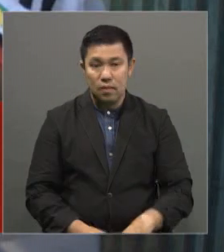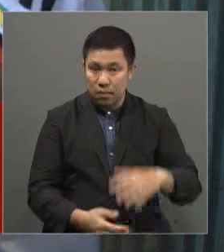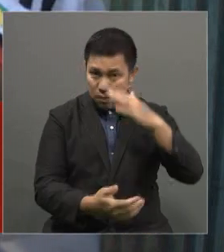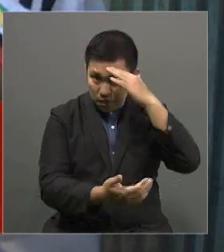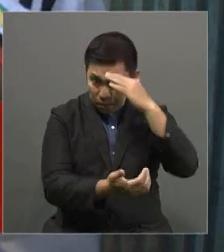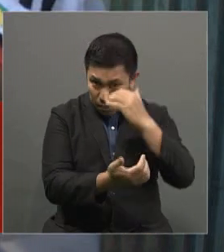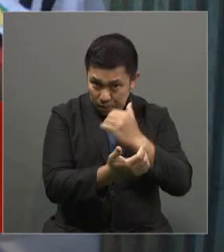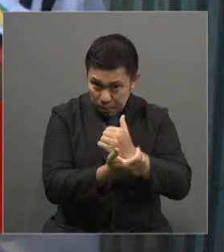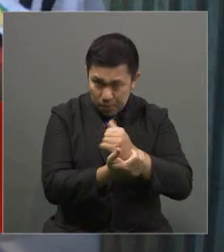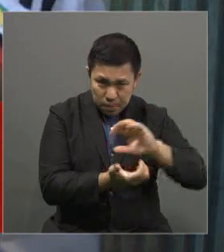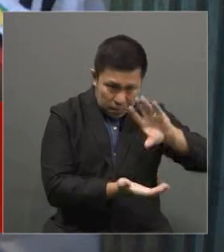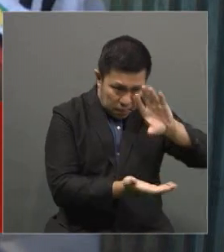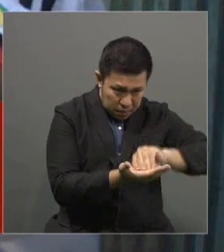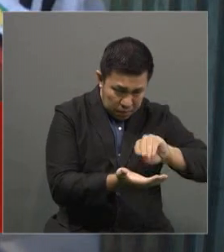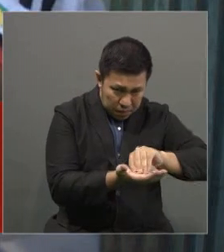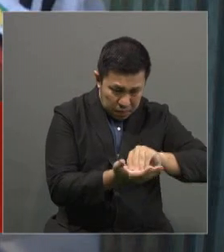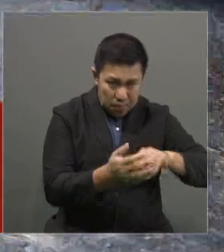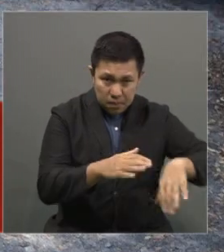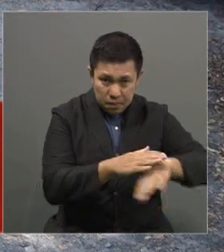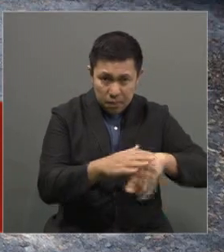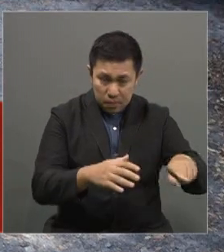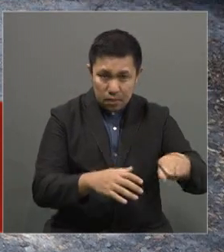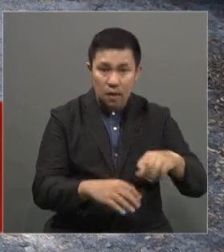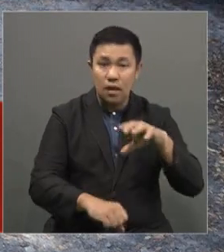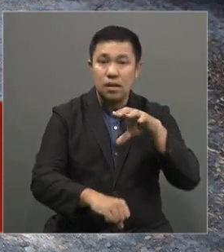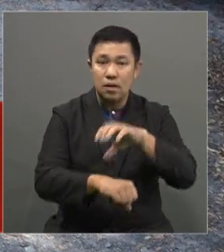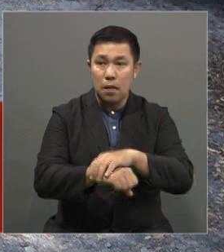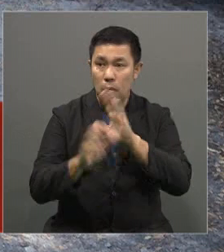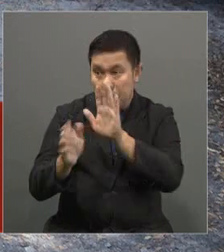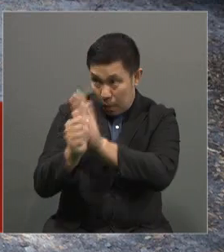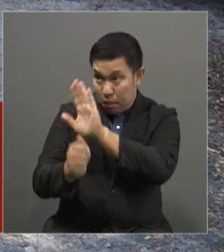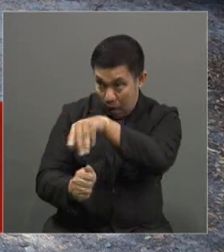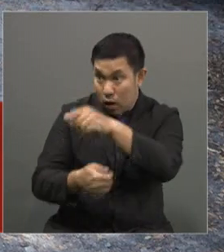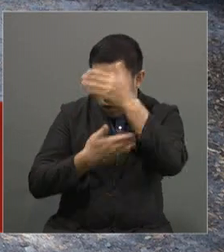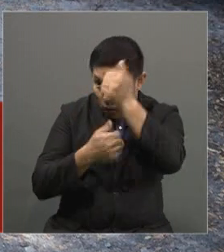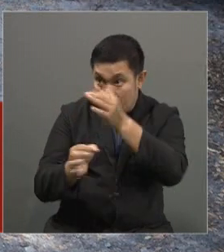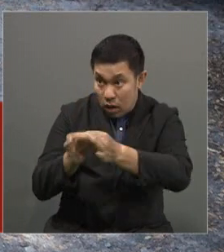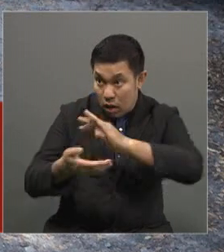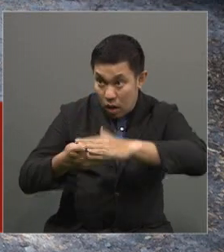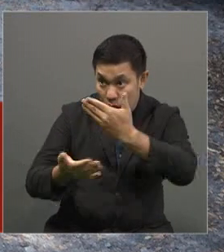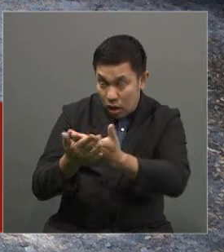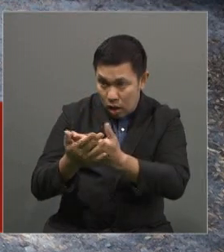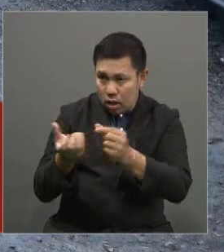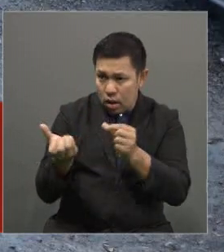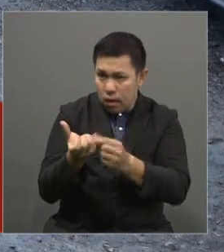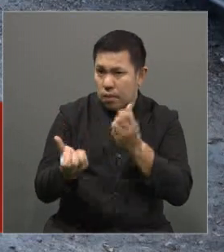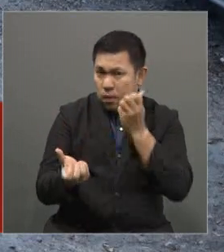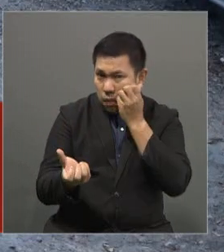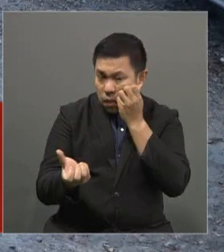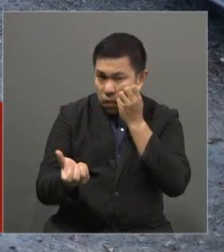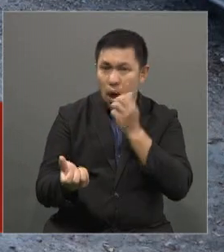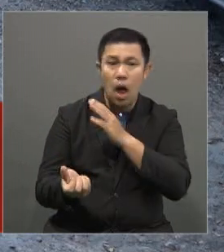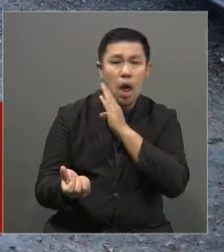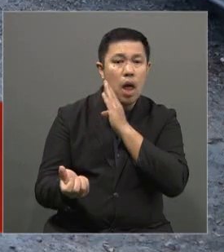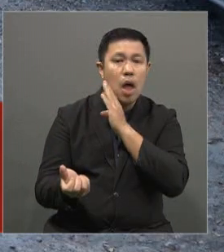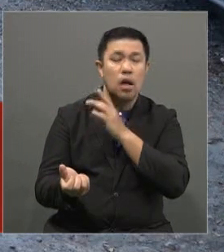รวมพยานหลักฐานเนี่ยก็นำนไปสู่การจับตัวในหน้าที่เป็นคนคอยหาบัญชีม้าแล้วก็ซิมม้านี่แหละแทบจะไม่